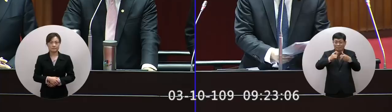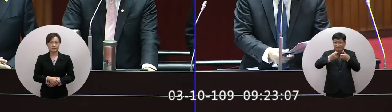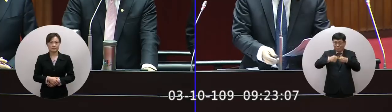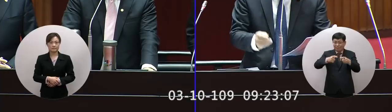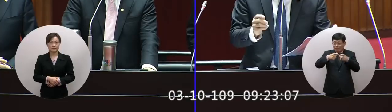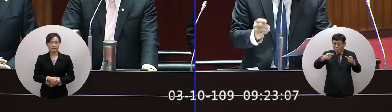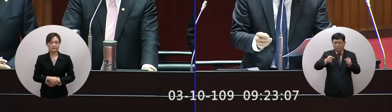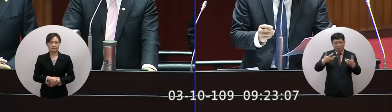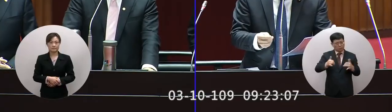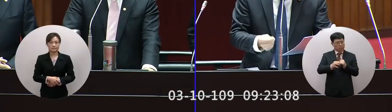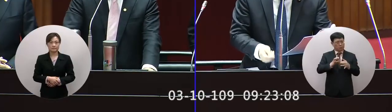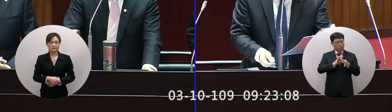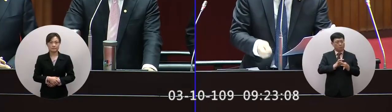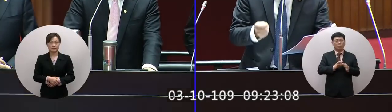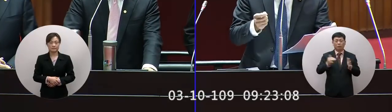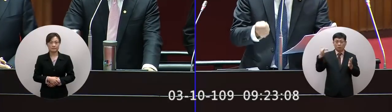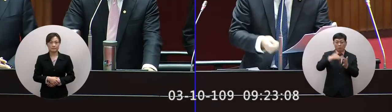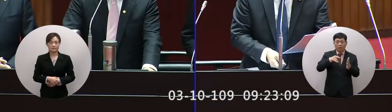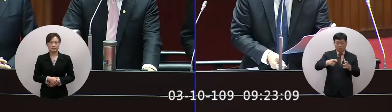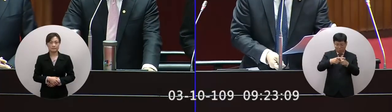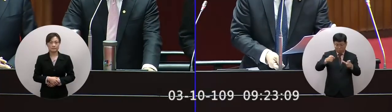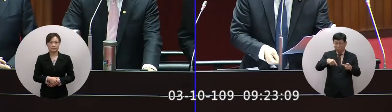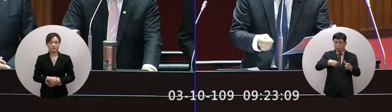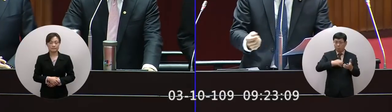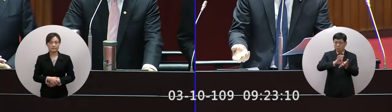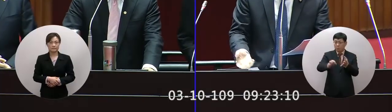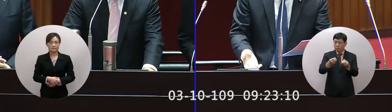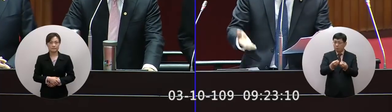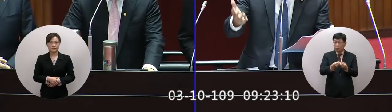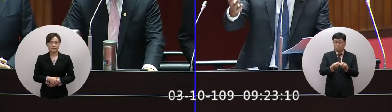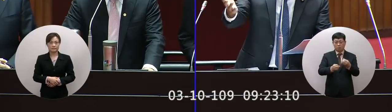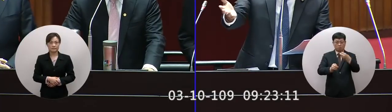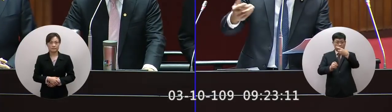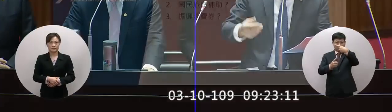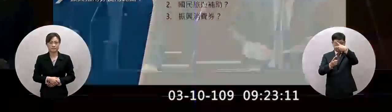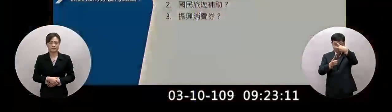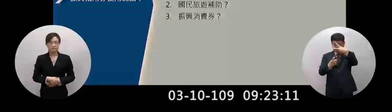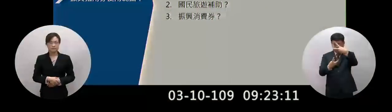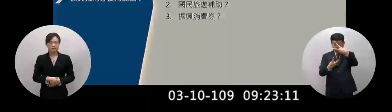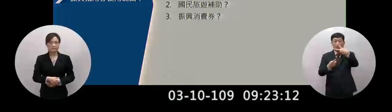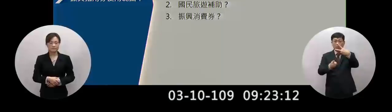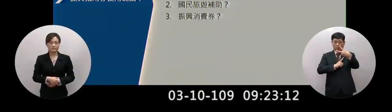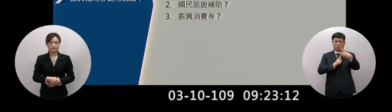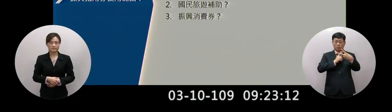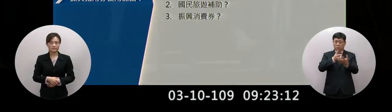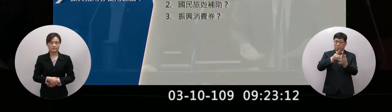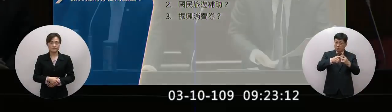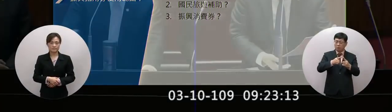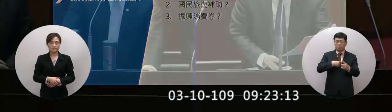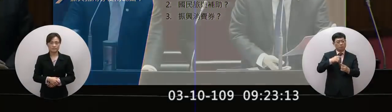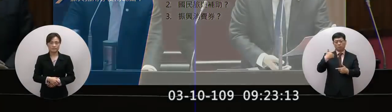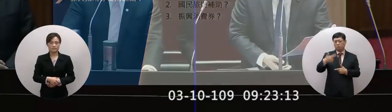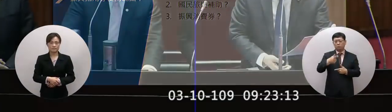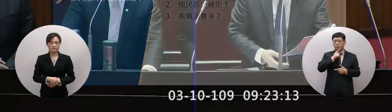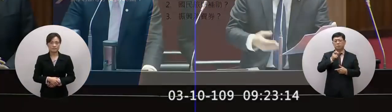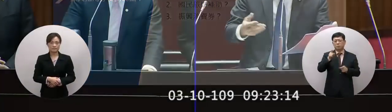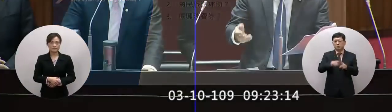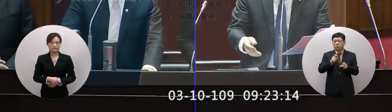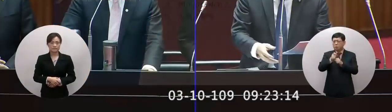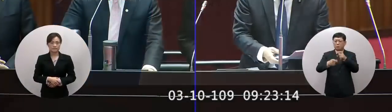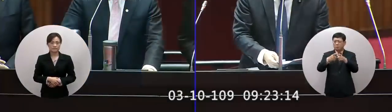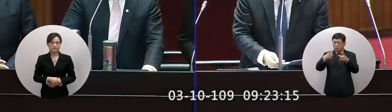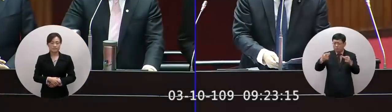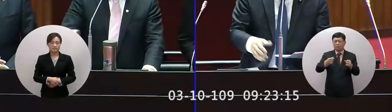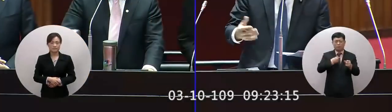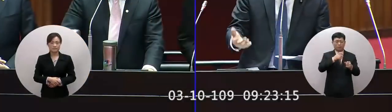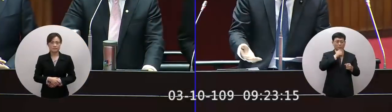的哦。到底我们的振兴抵用券怎么用？2月12号的时候，行政院发言人讲说，这个不是消费券，是要